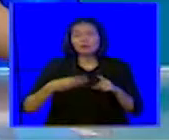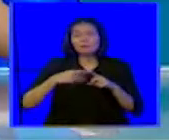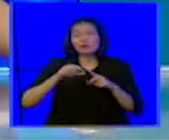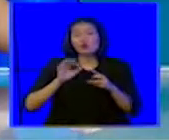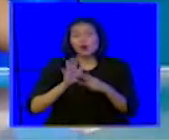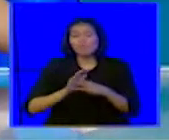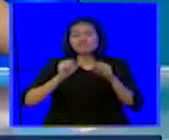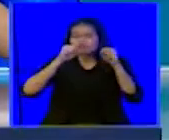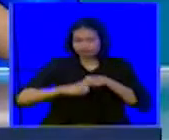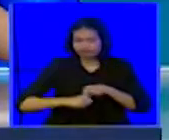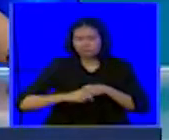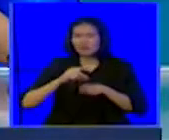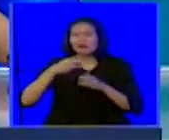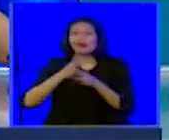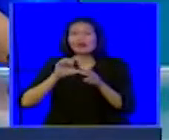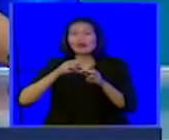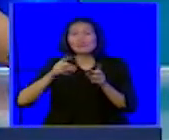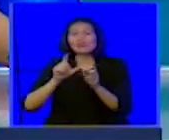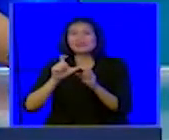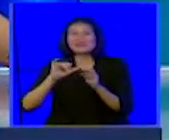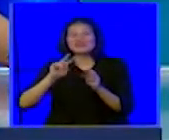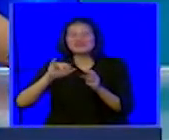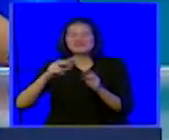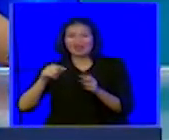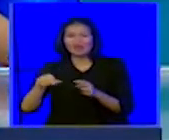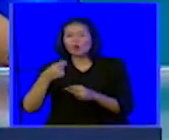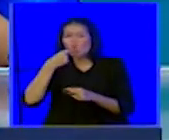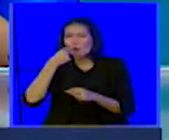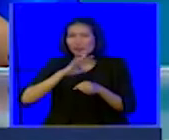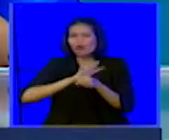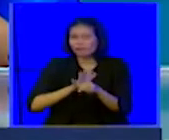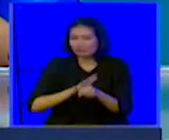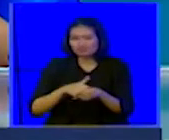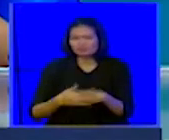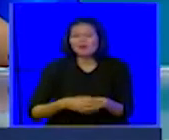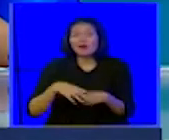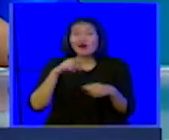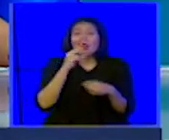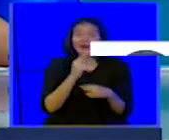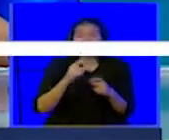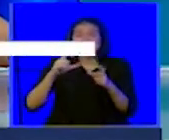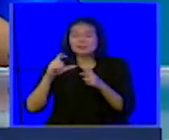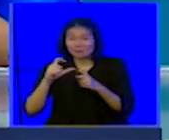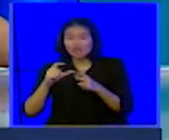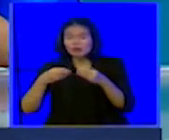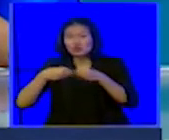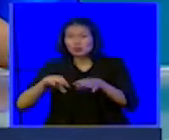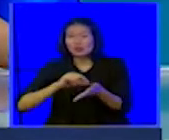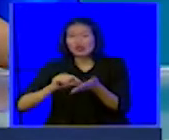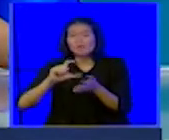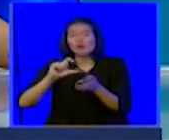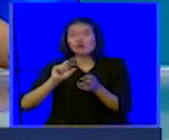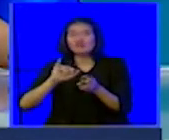Pemirsa, BPOM menyetujui penggunaan Remdesivir sebagai obat COVID-19. Remdesivir dengan merek jual Covifor